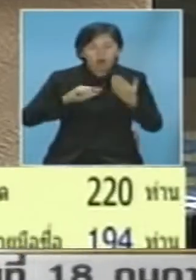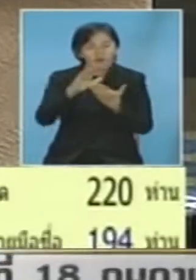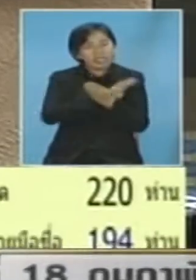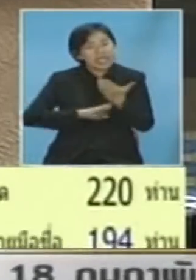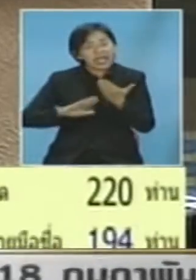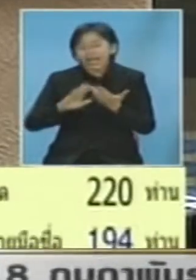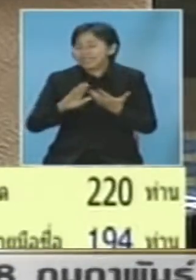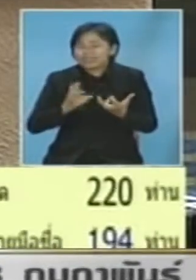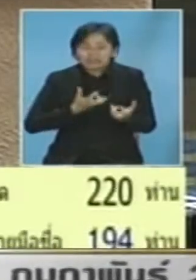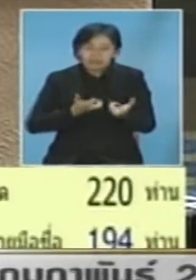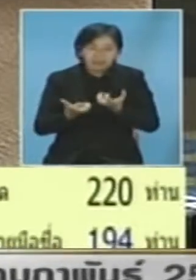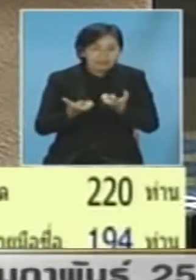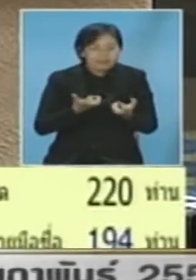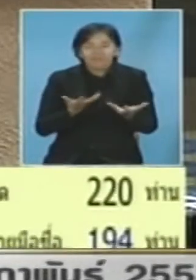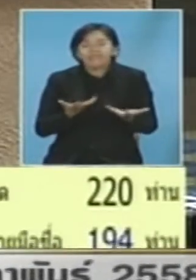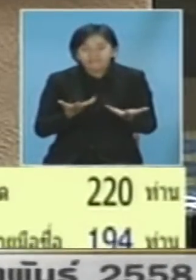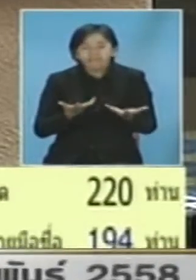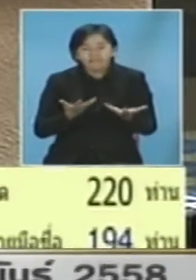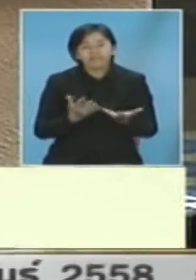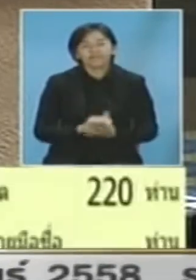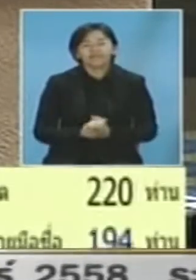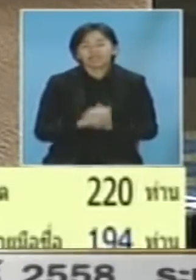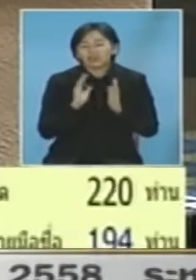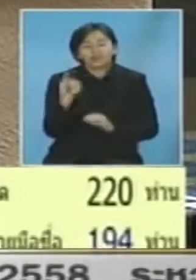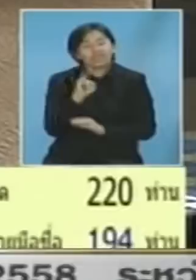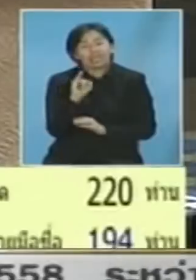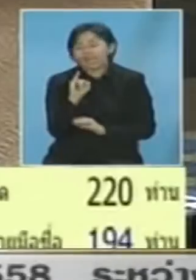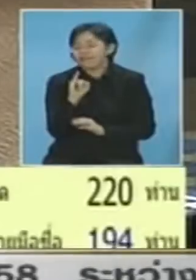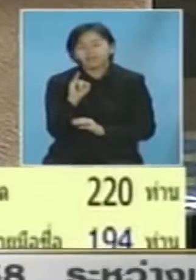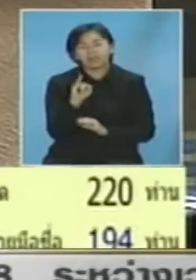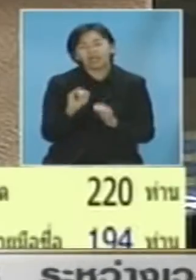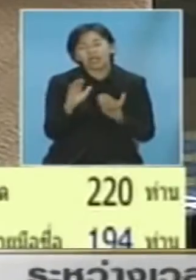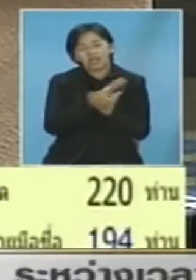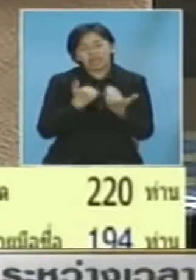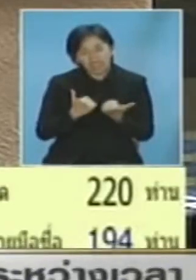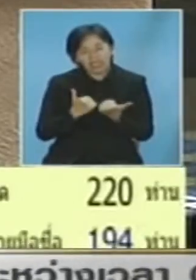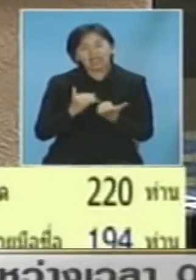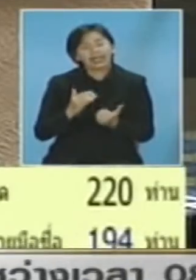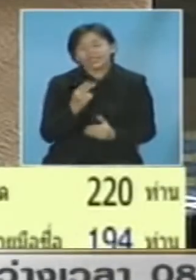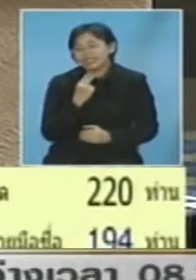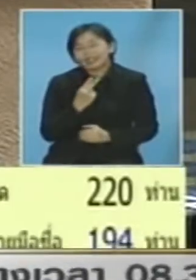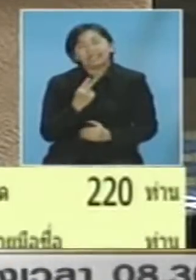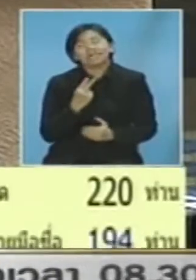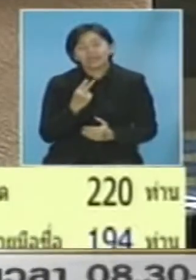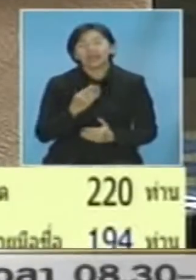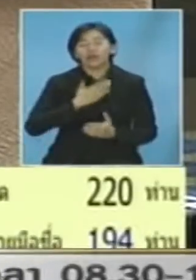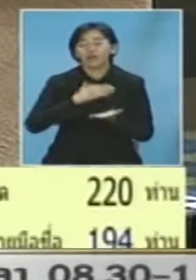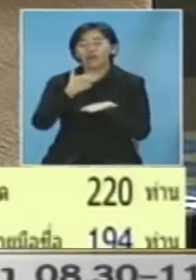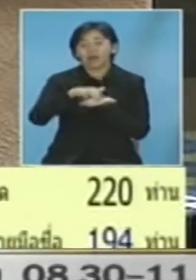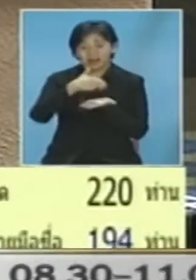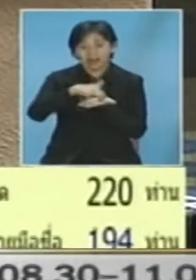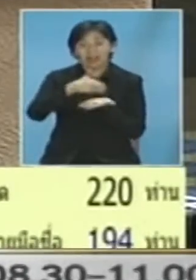องอย่างที่ไม่อาจที่จะเห็นได้ในชาตินี้ทั้งชาติกระผมขอกราบเรียน